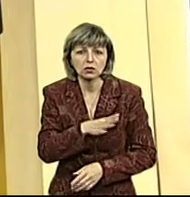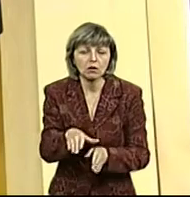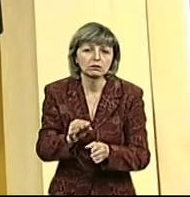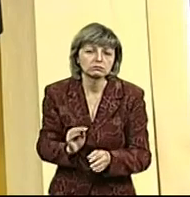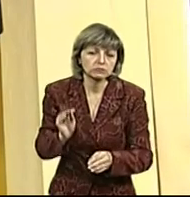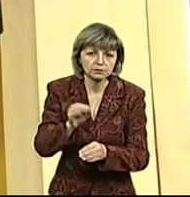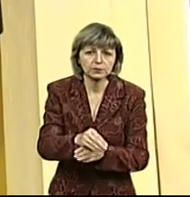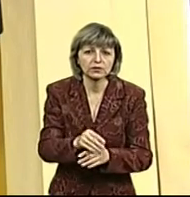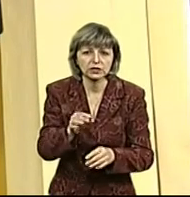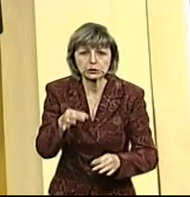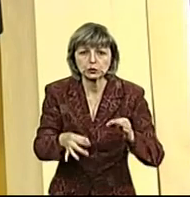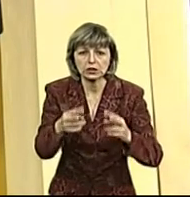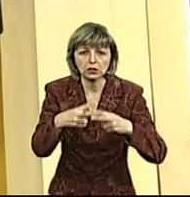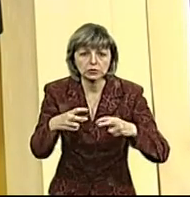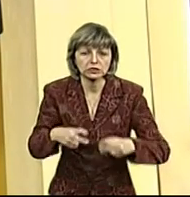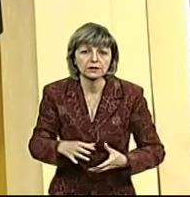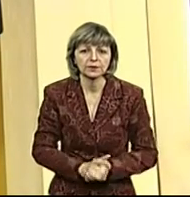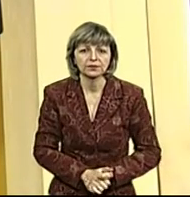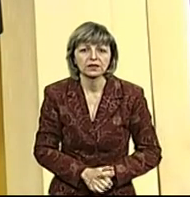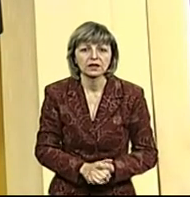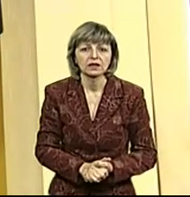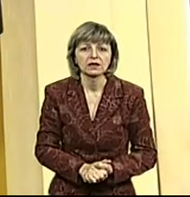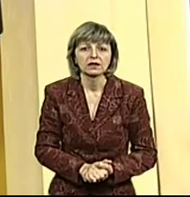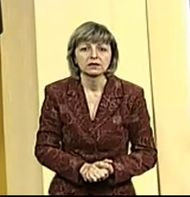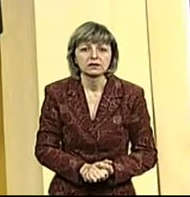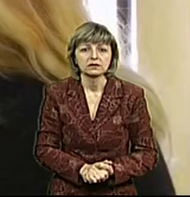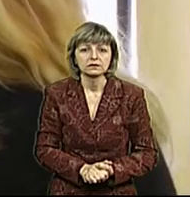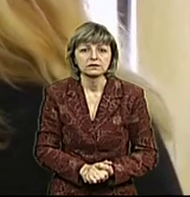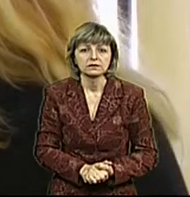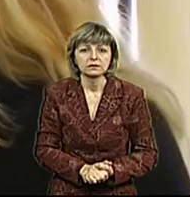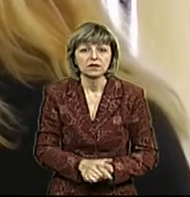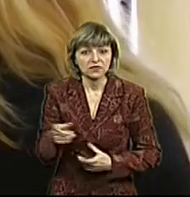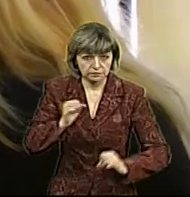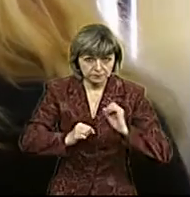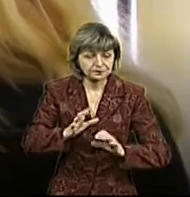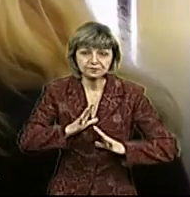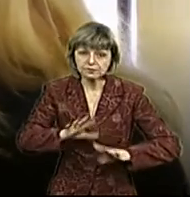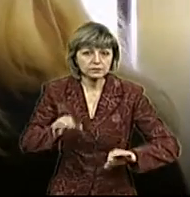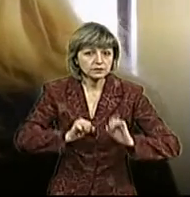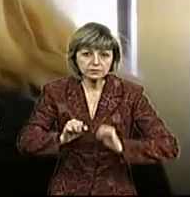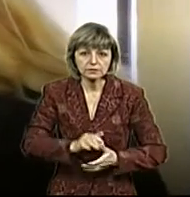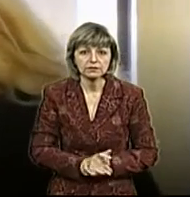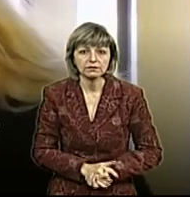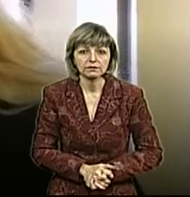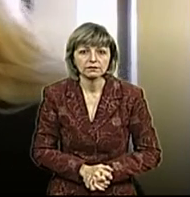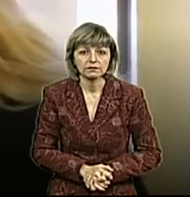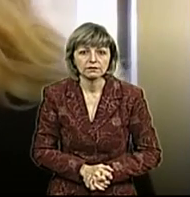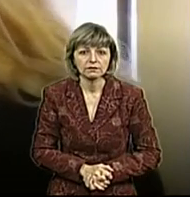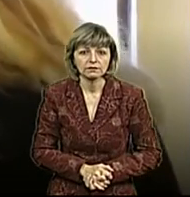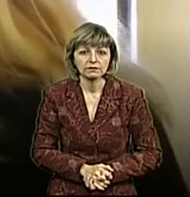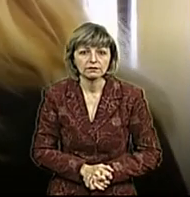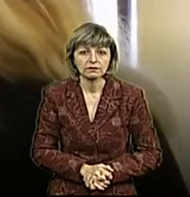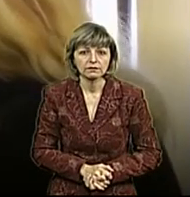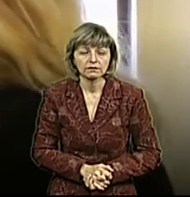від суду. Чи взагалі чинився тиск? Ні, взагалі не чинився. Не чинився. Але моя довірителька Мірошникова